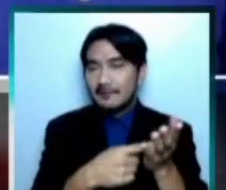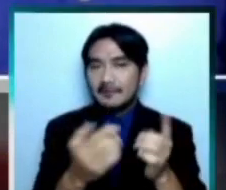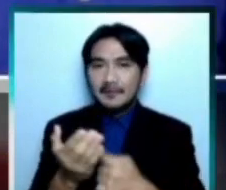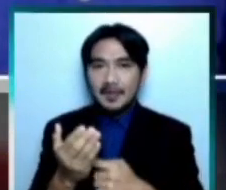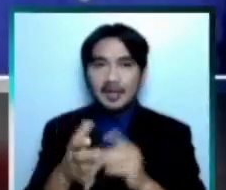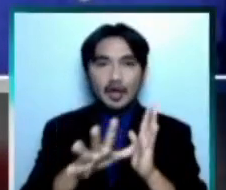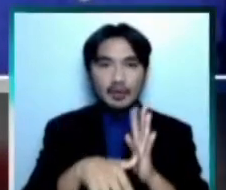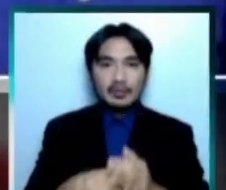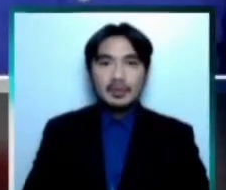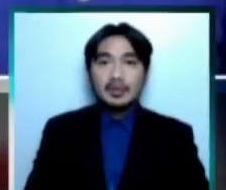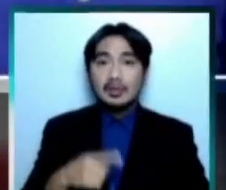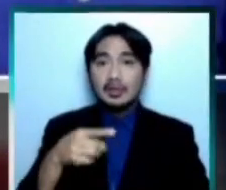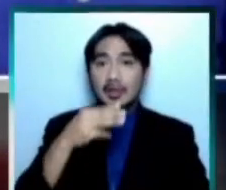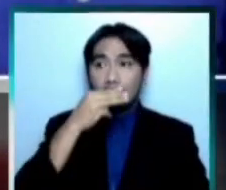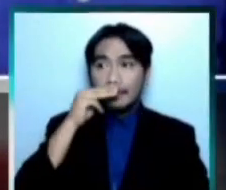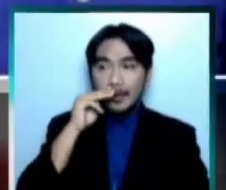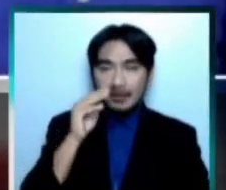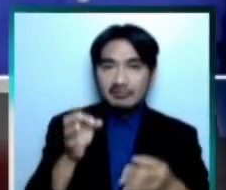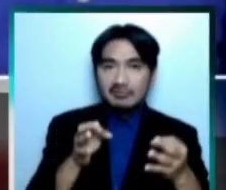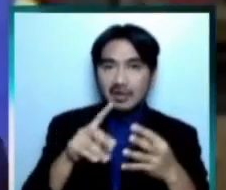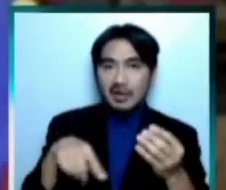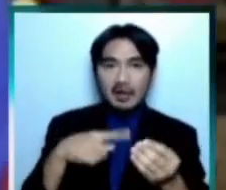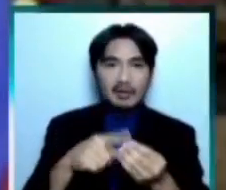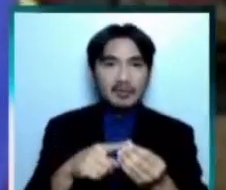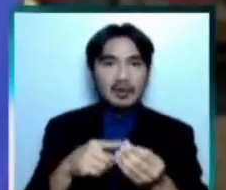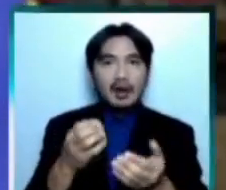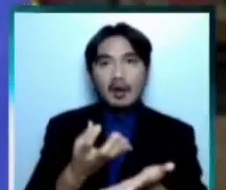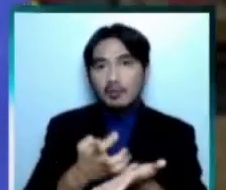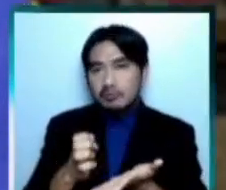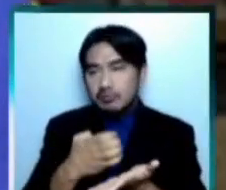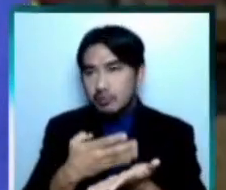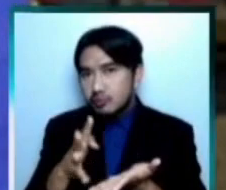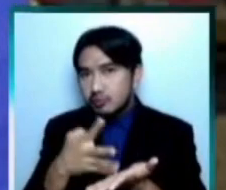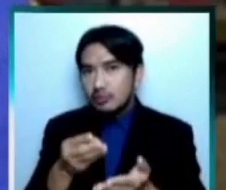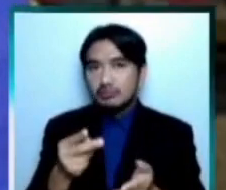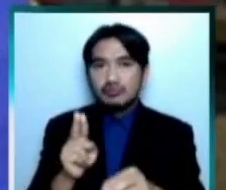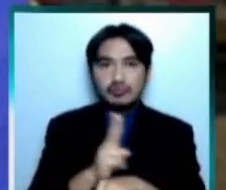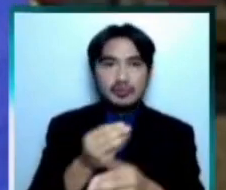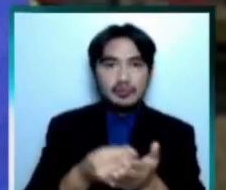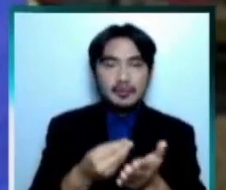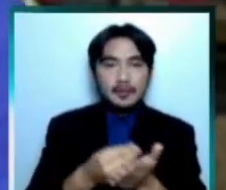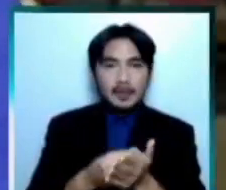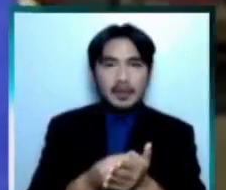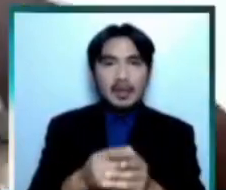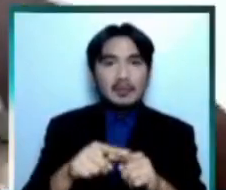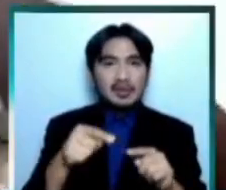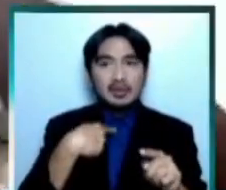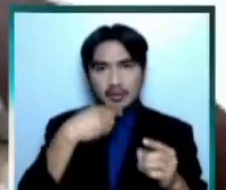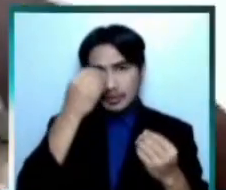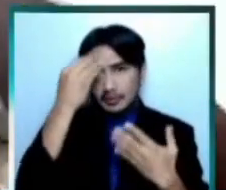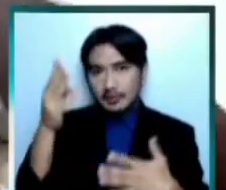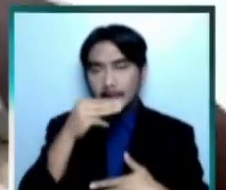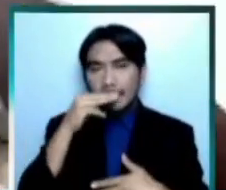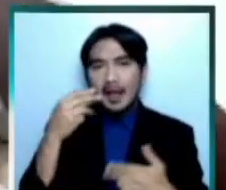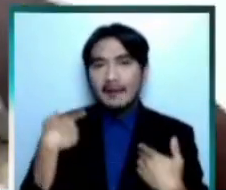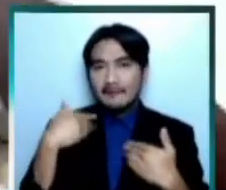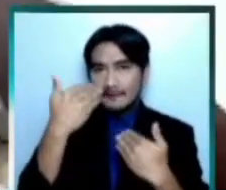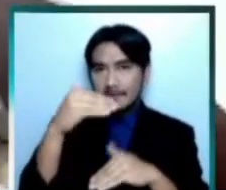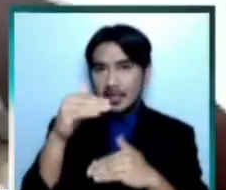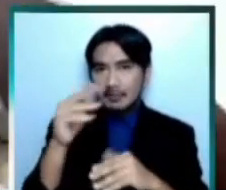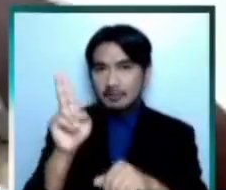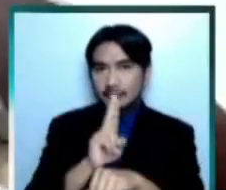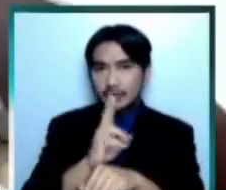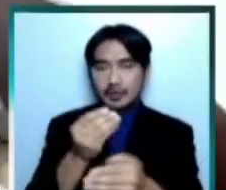niya sa kampanya. Ipinapaliwanag niya sa kanyang mga taga-suporta na may limitasyon ito. Samantala, walang public engagement